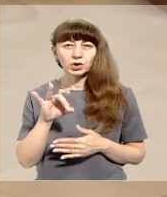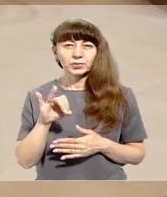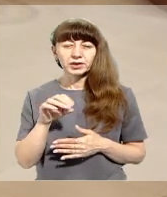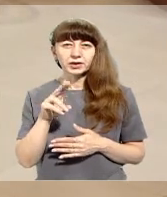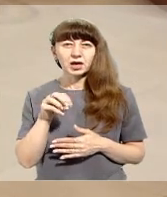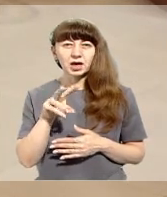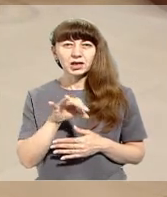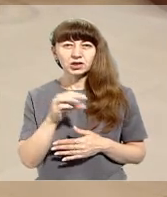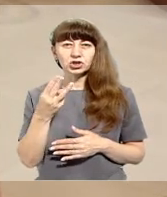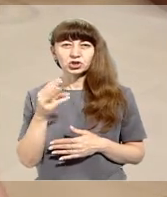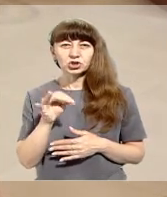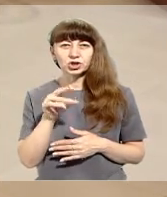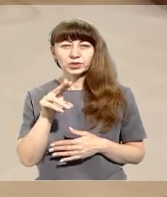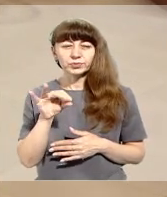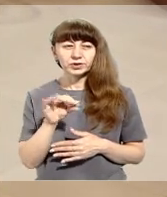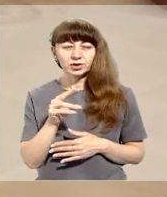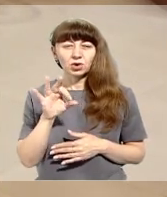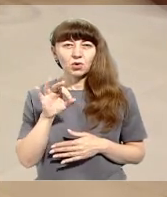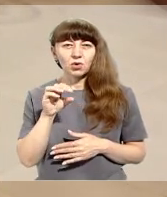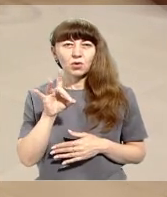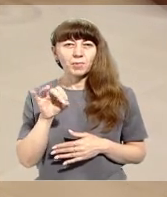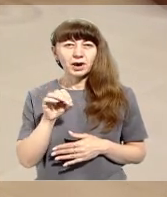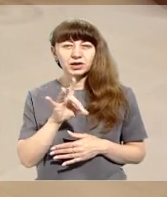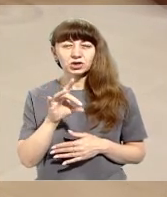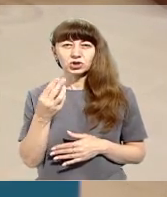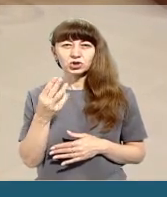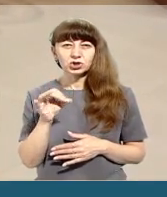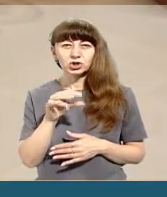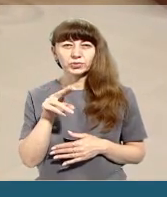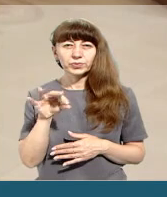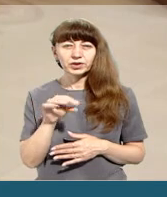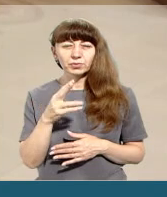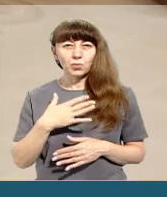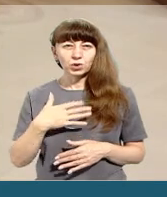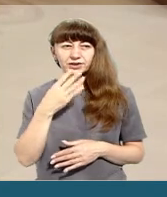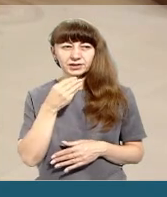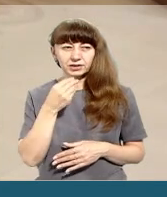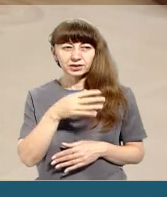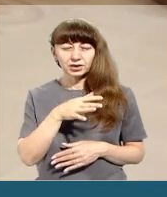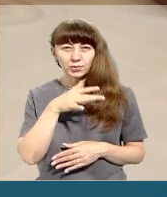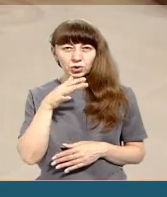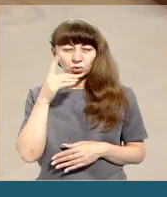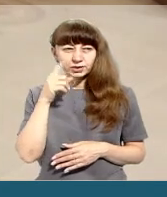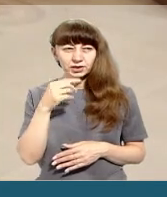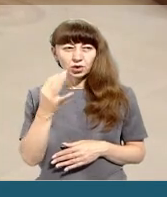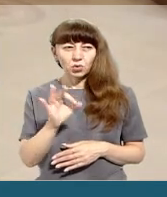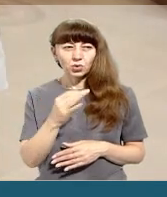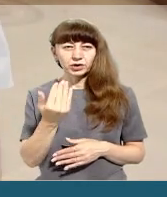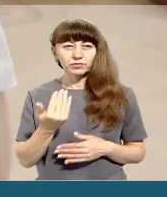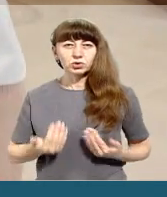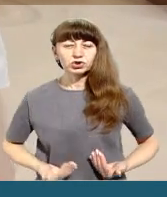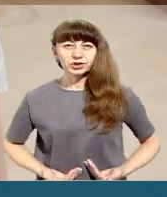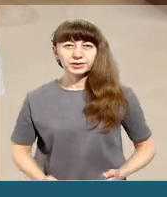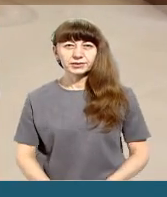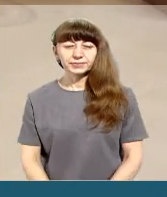Амангелді Имановтың бүкіл даңқын шығарып, Амангелді батыр деген поэма жазған. Осыған